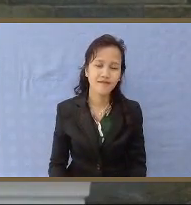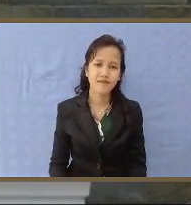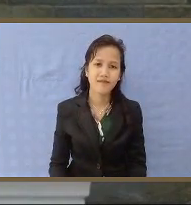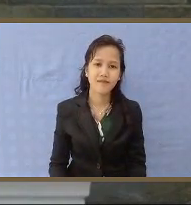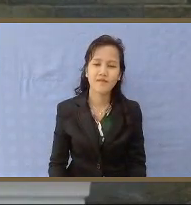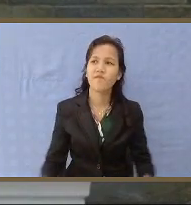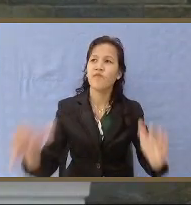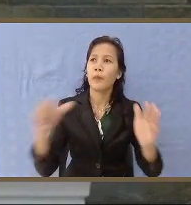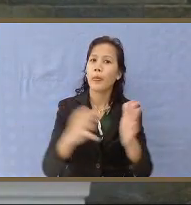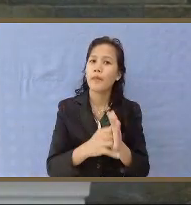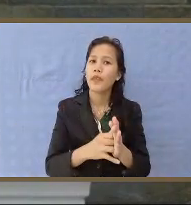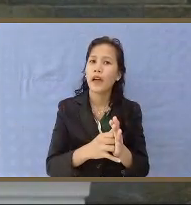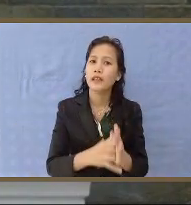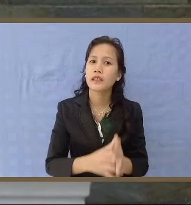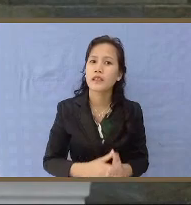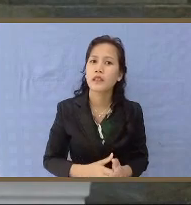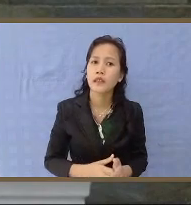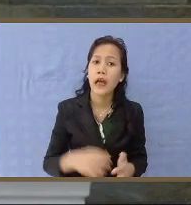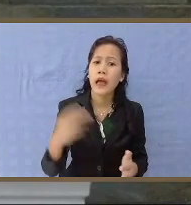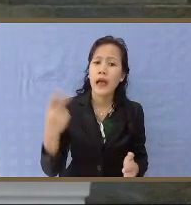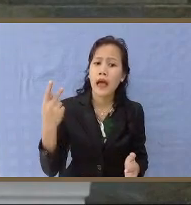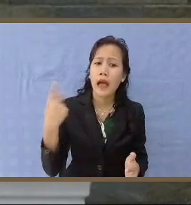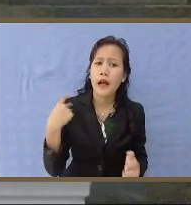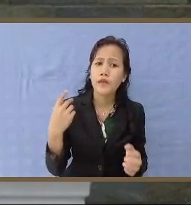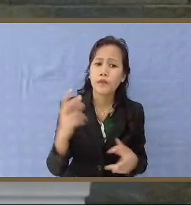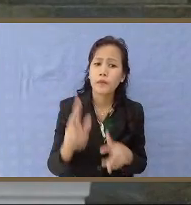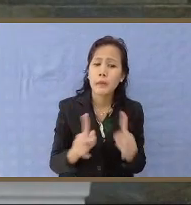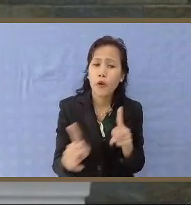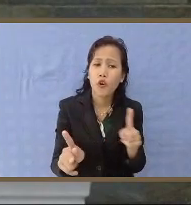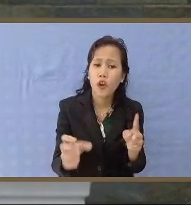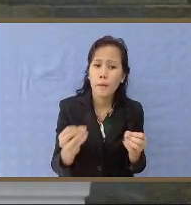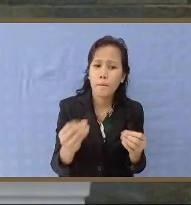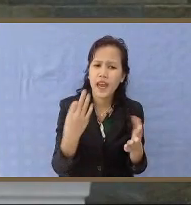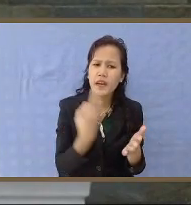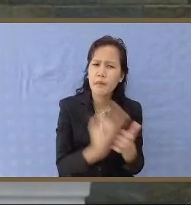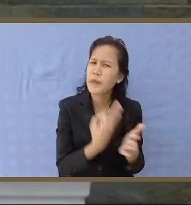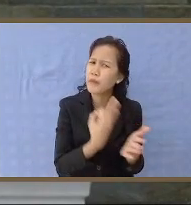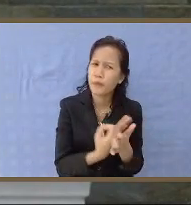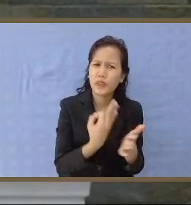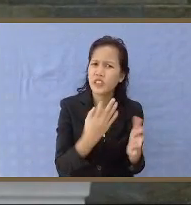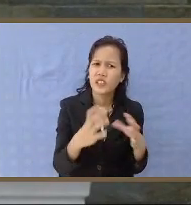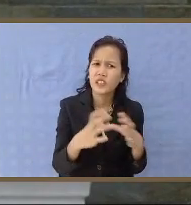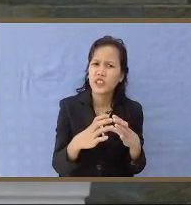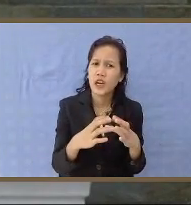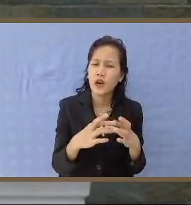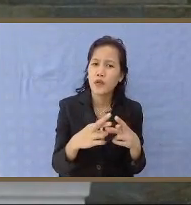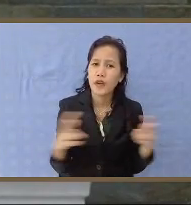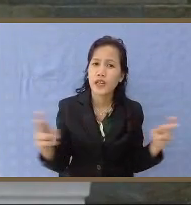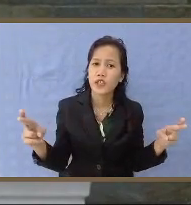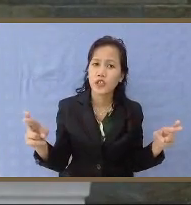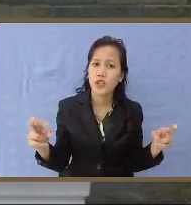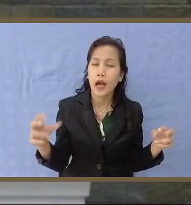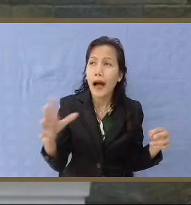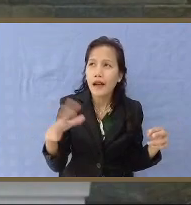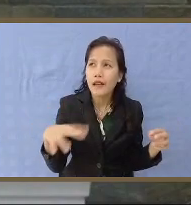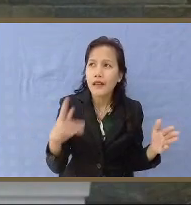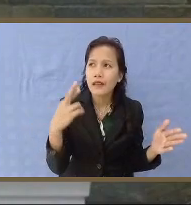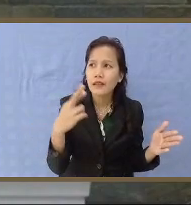Yeah. Yan yung mga mayayaman na homeless. May pera, may bahay na malaki, pero homeless.